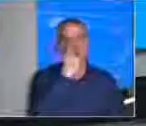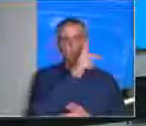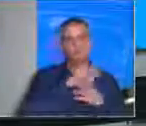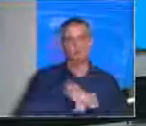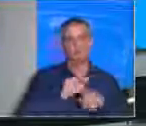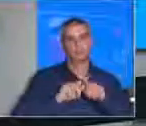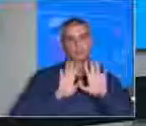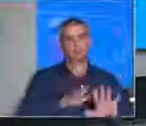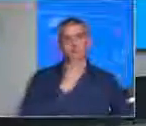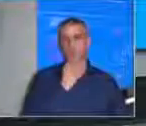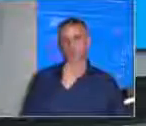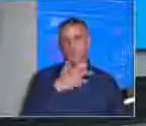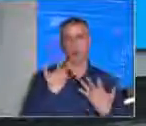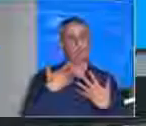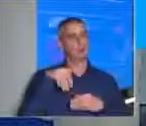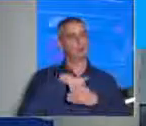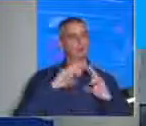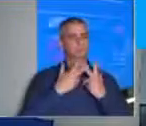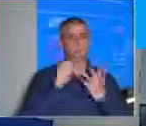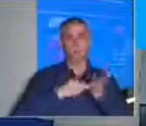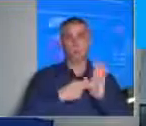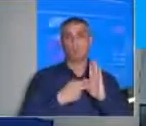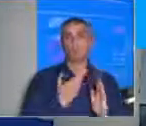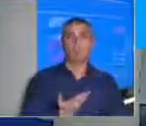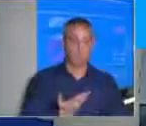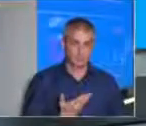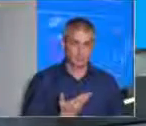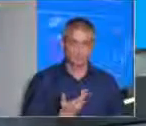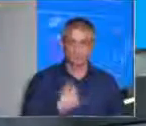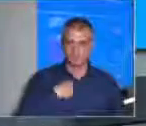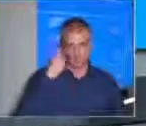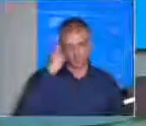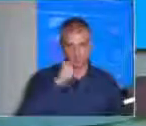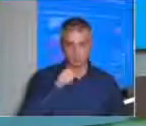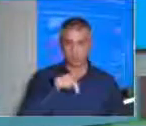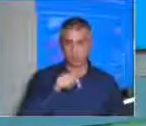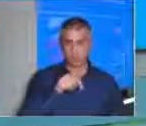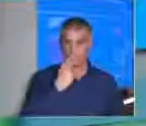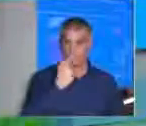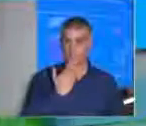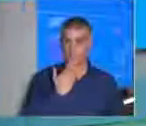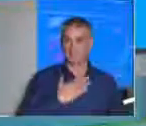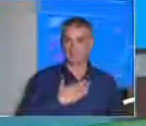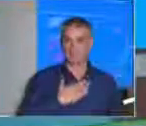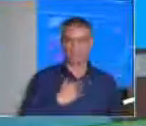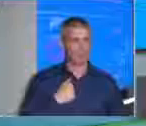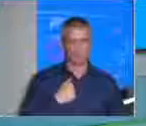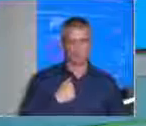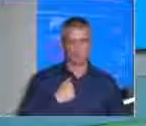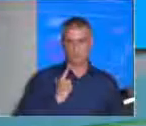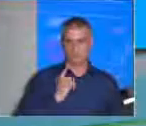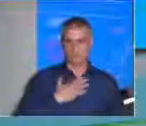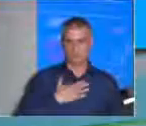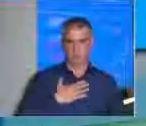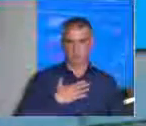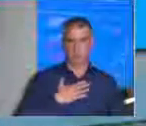של האנטישמיות על הלך הרוח הציבורי וגם על הפוליטיקה. ואני חושבת שכאן, מבחינת ישראל, אני בכלל, באופן